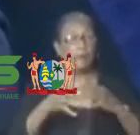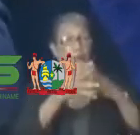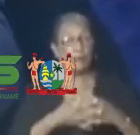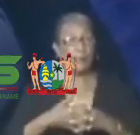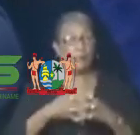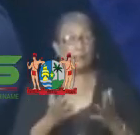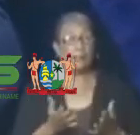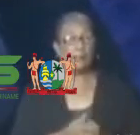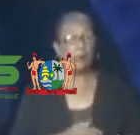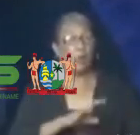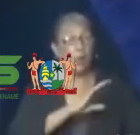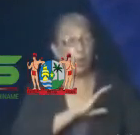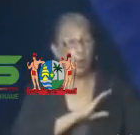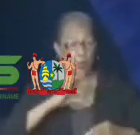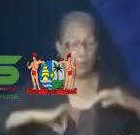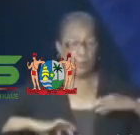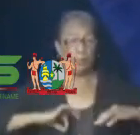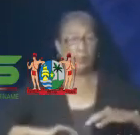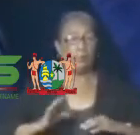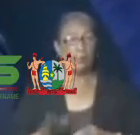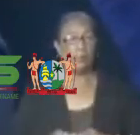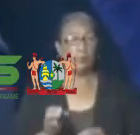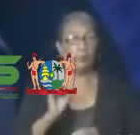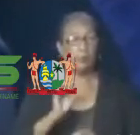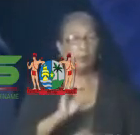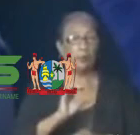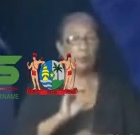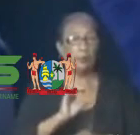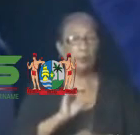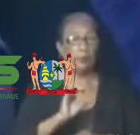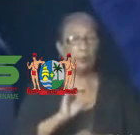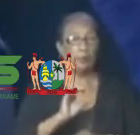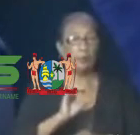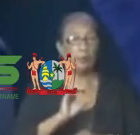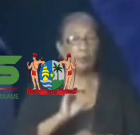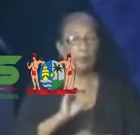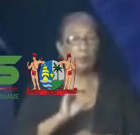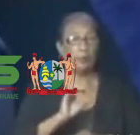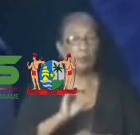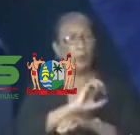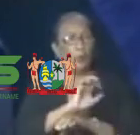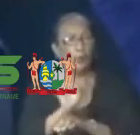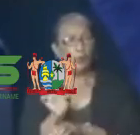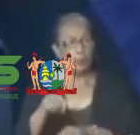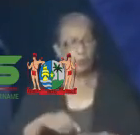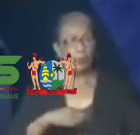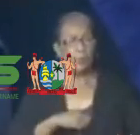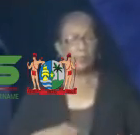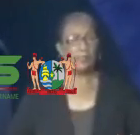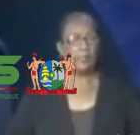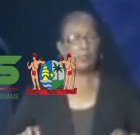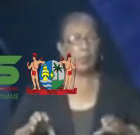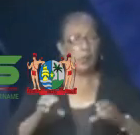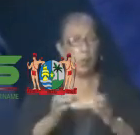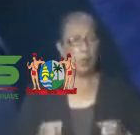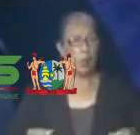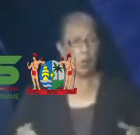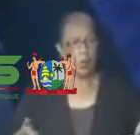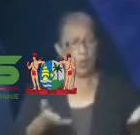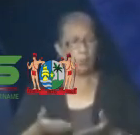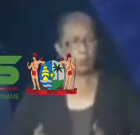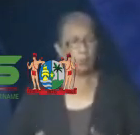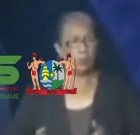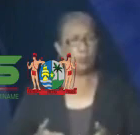vernemen. We gaan ook de minister van Curaçao, de minister van Financiën van Curaçao hier ook op bezoek hebben. Een handelsmissie